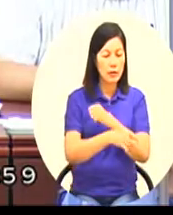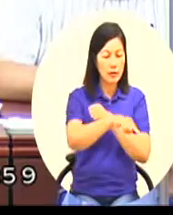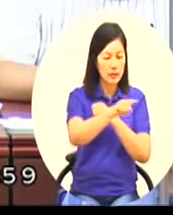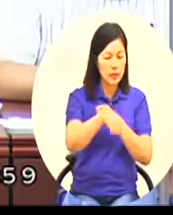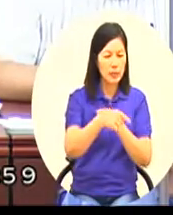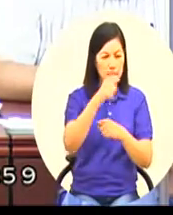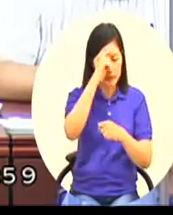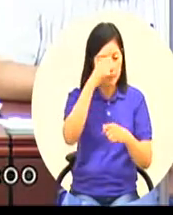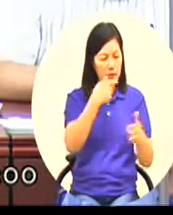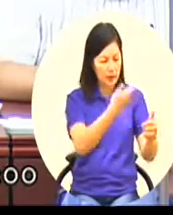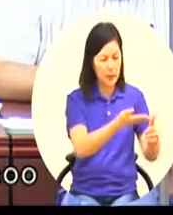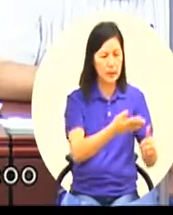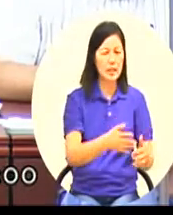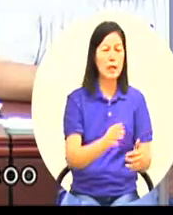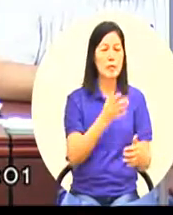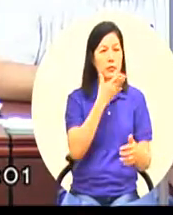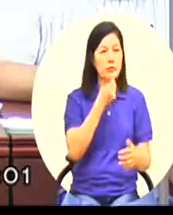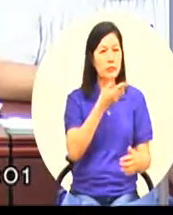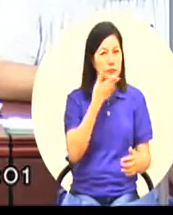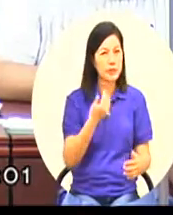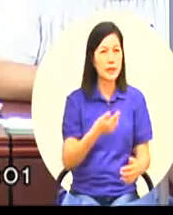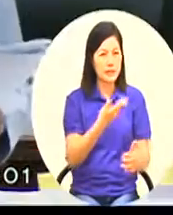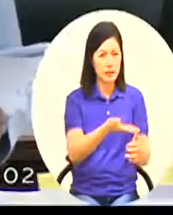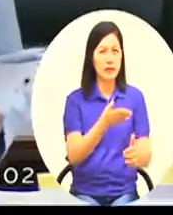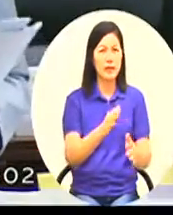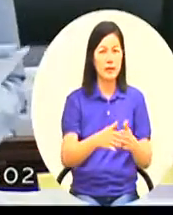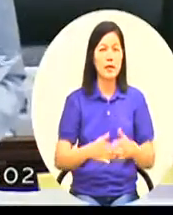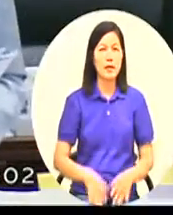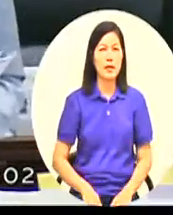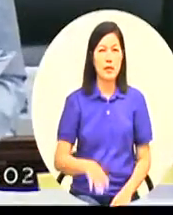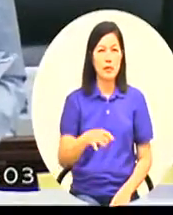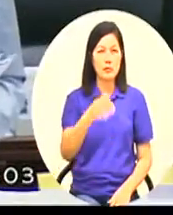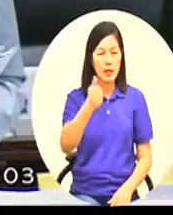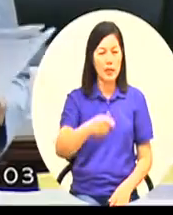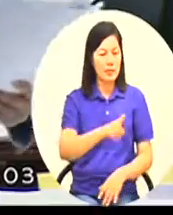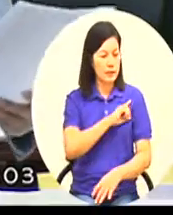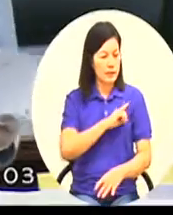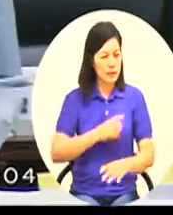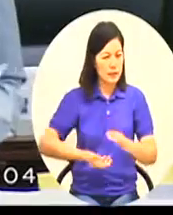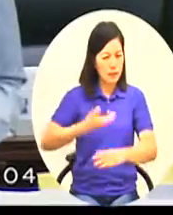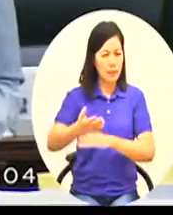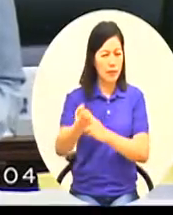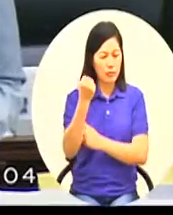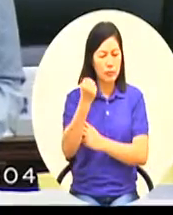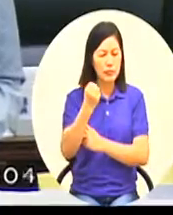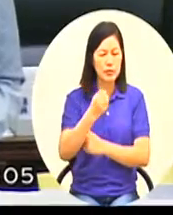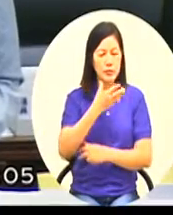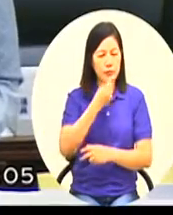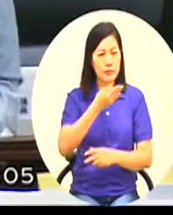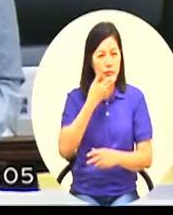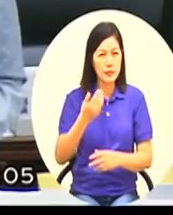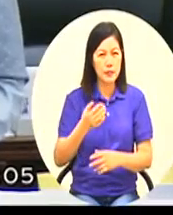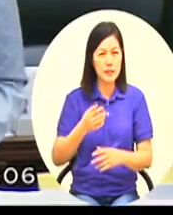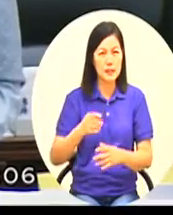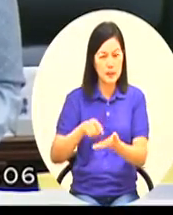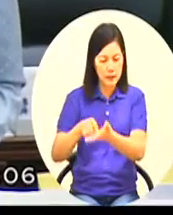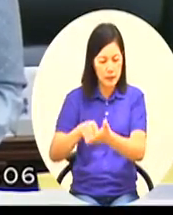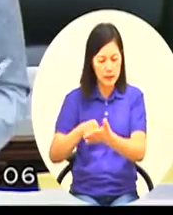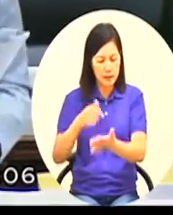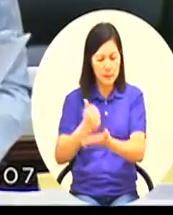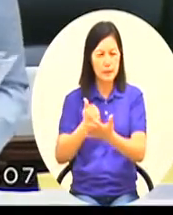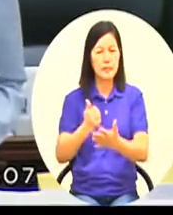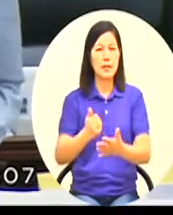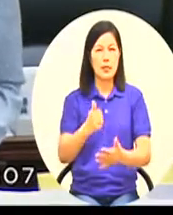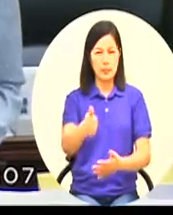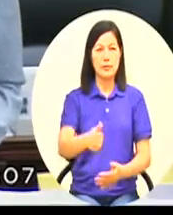一个福利啦，哈。 好，谢谢局长哈，希望你今天会当较认真啊去做哈，帮他们把这个福利能够争取到，因为今天哈，